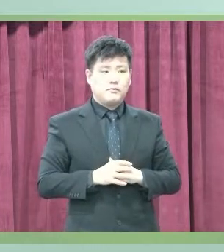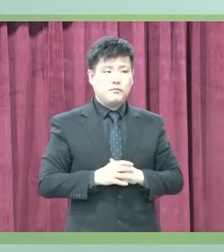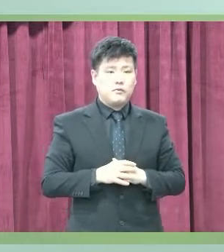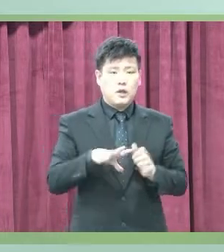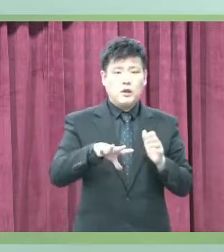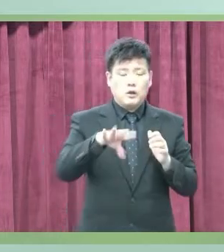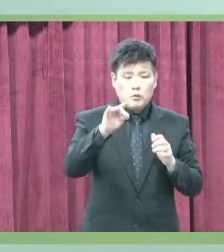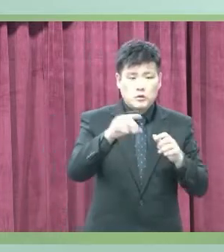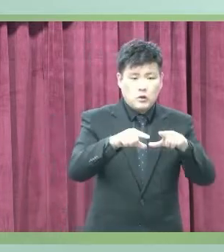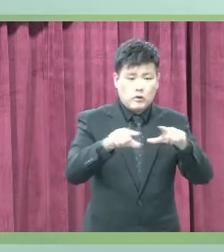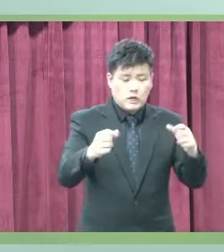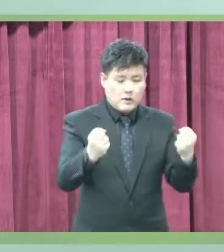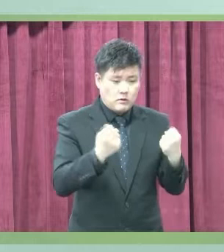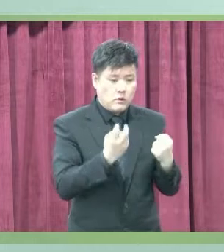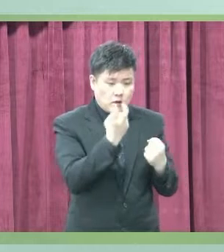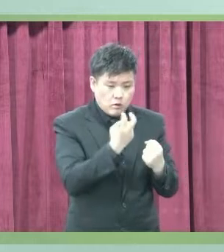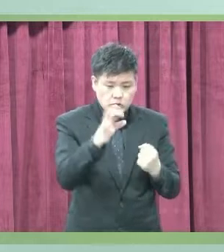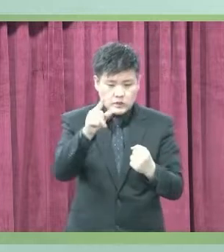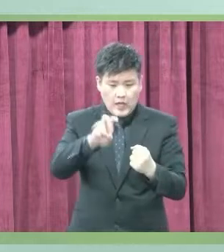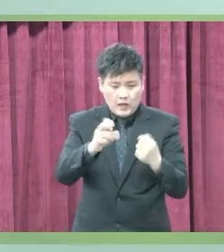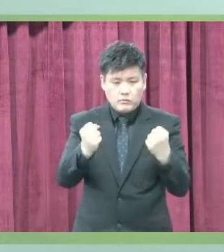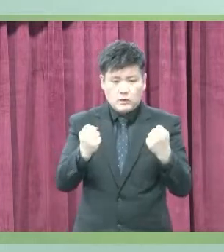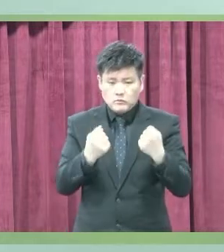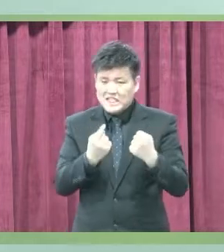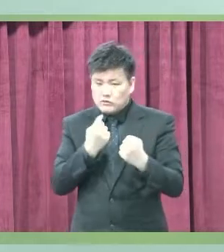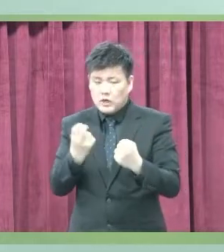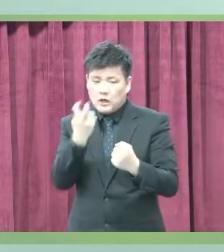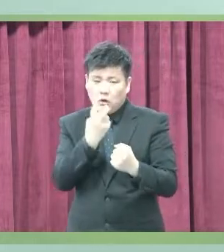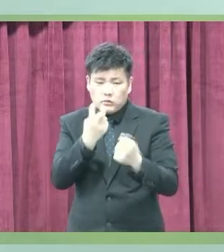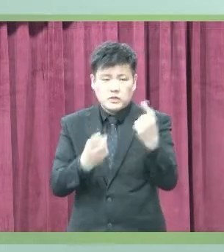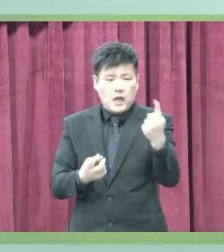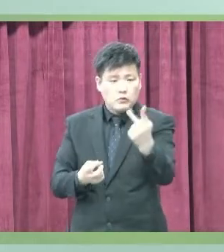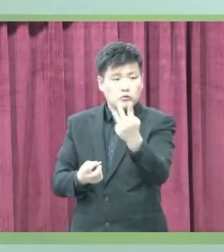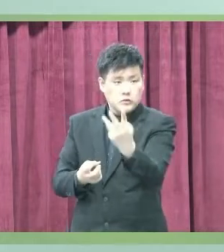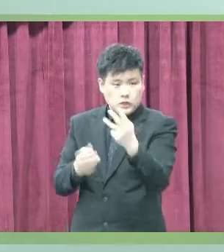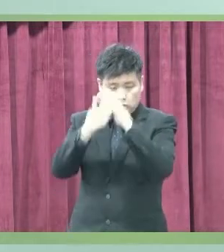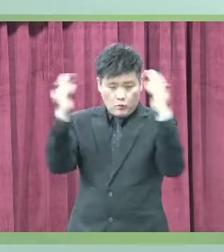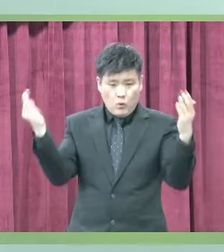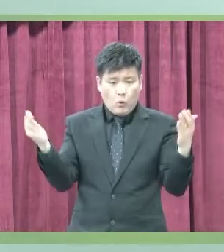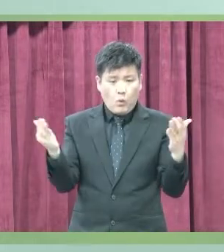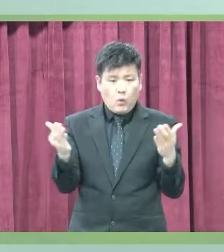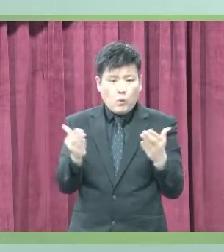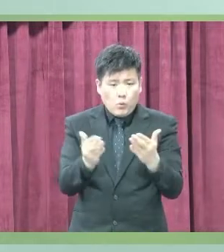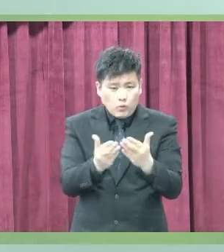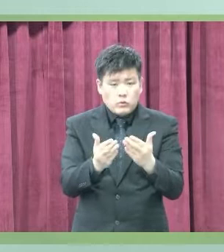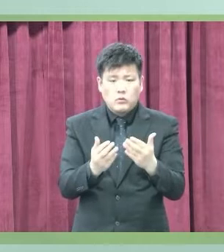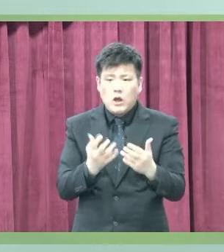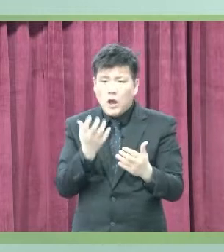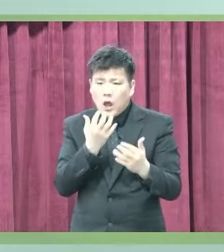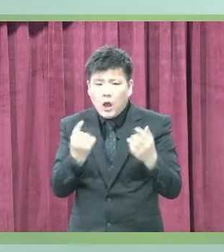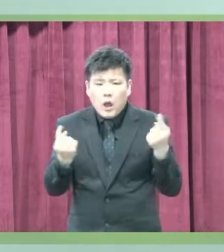먼저 일반 건강검진과 암검진, 구강검진 3가지 모두 장애인이 비장애인보다